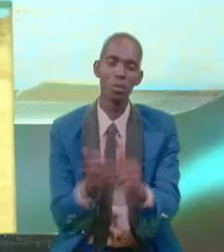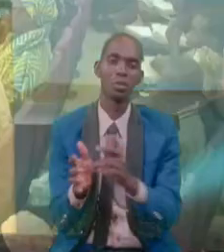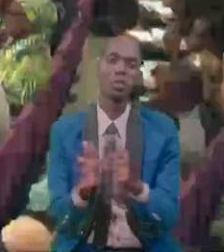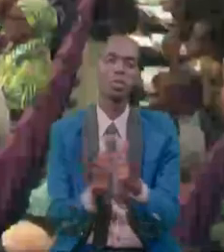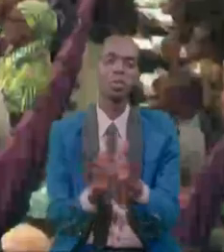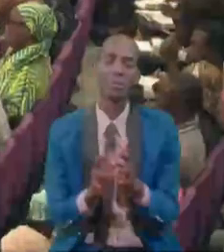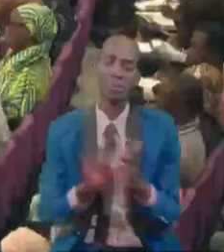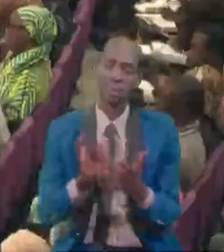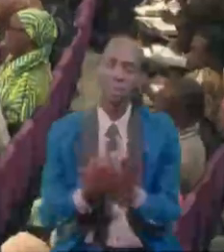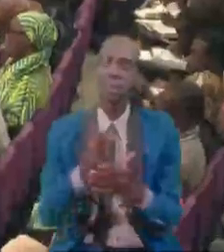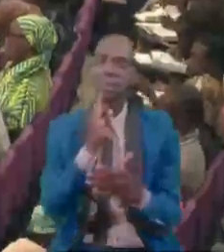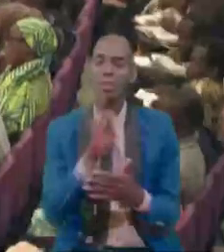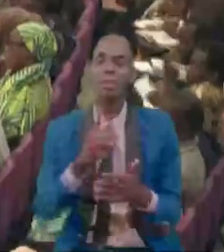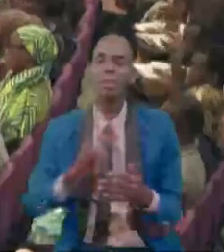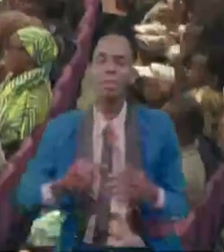La confirmation.